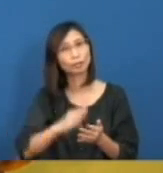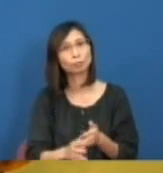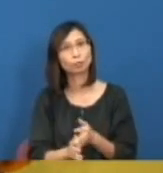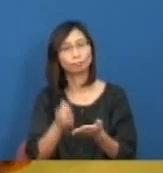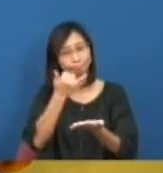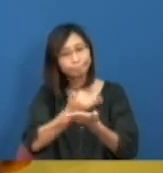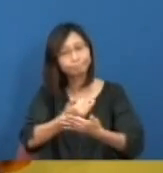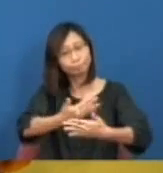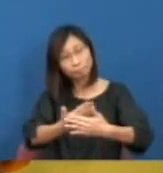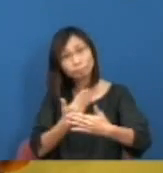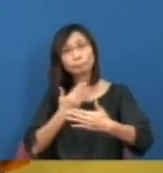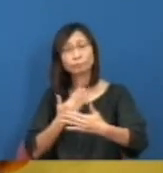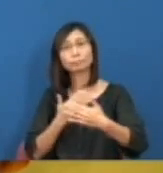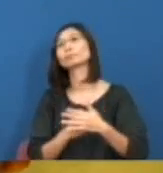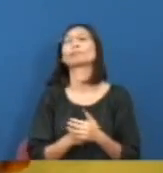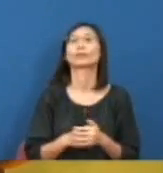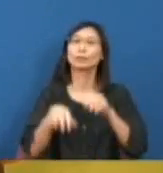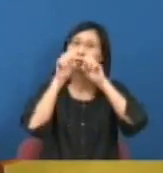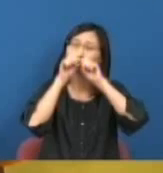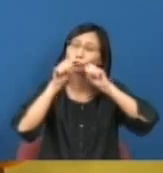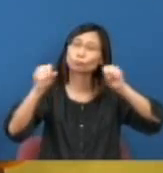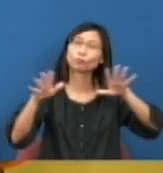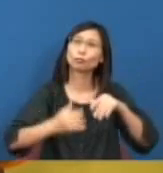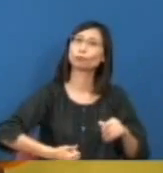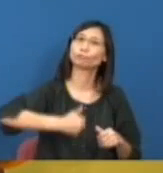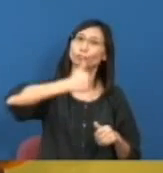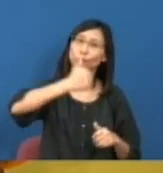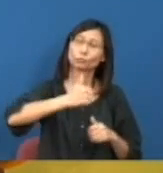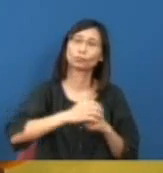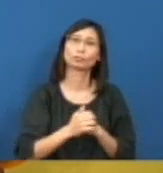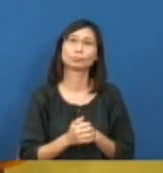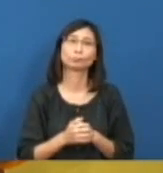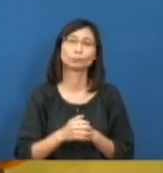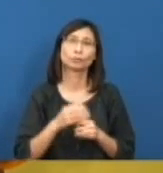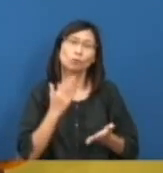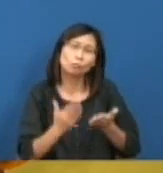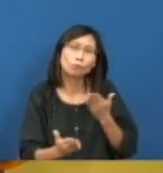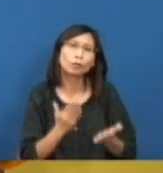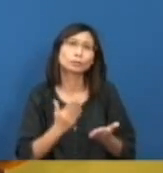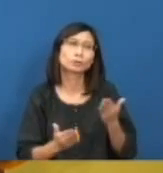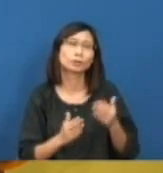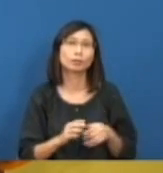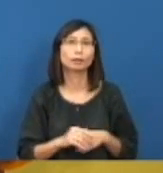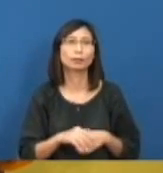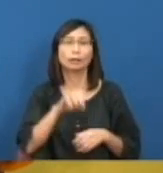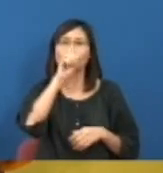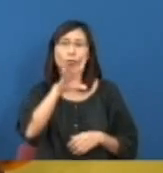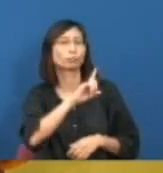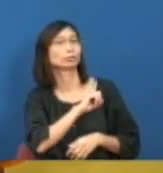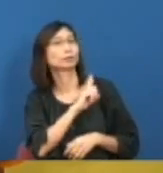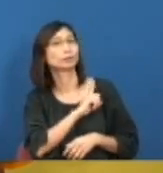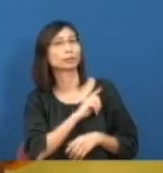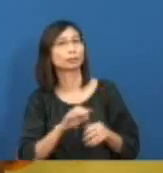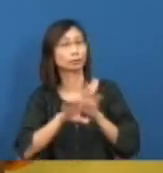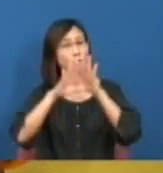前，某程度上係一種歌功頌德啊，或者甚至某程度上就係話佢要將自己塑造成一個傳